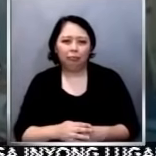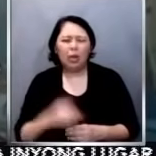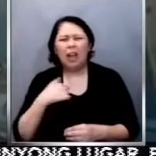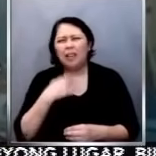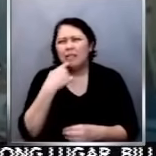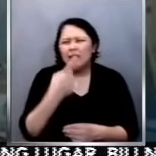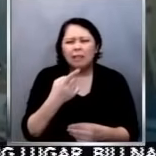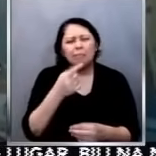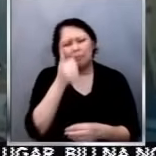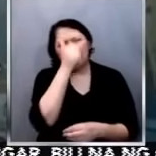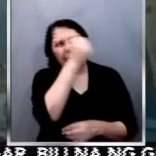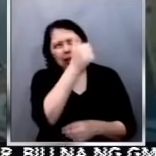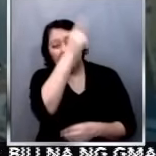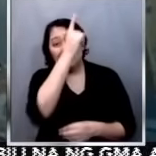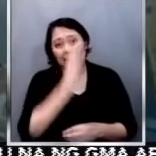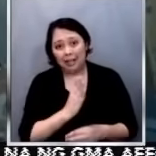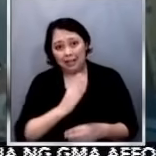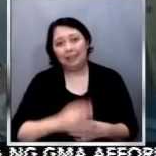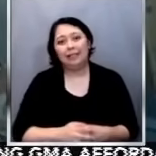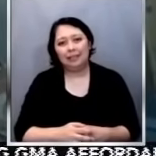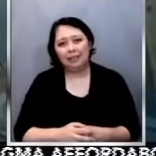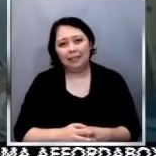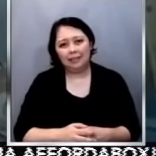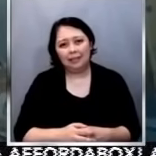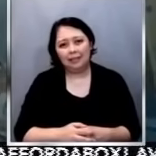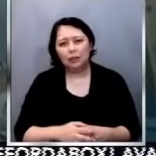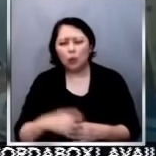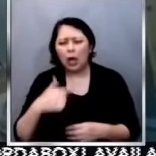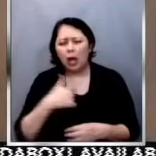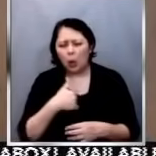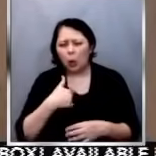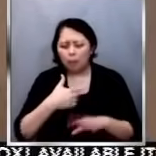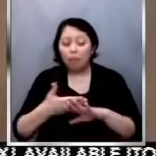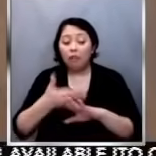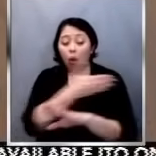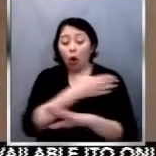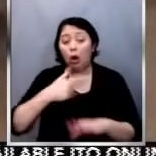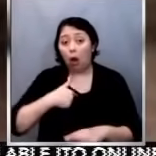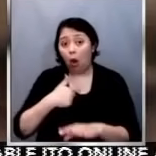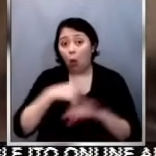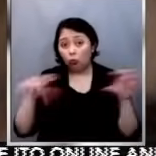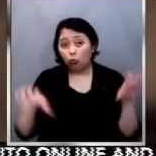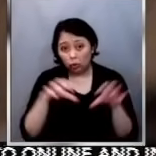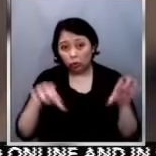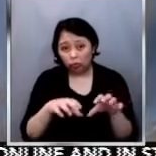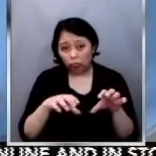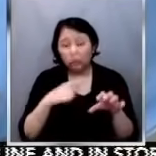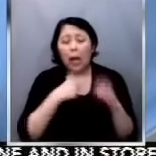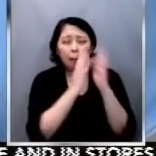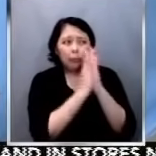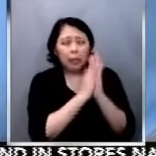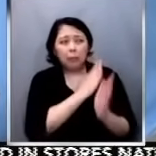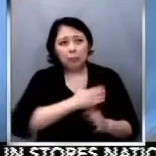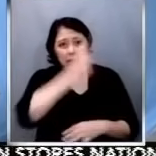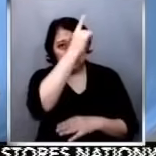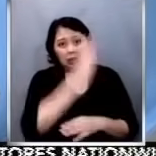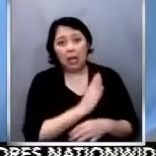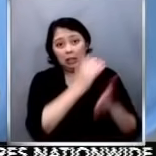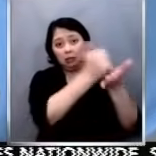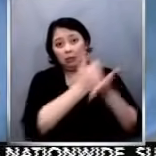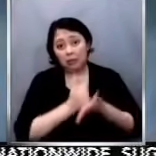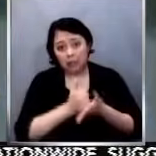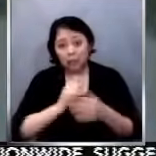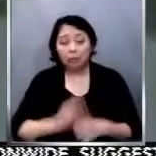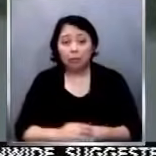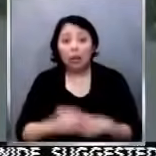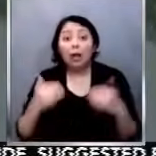kumilos, Lord, kikilos naman po ako. Sana gabayan niyo ako. May kapansanan sa mata at sa gitna ng mga hamong dala ng